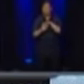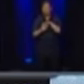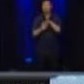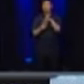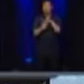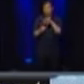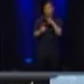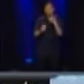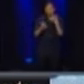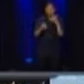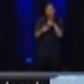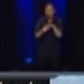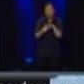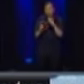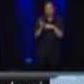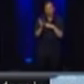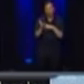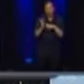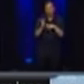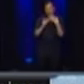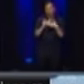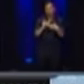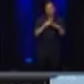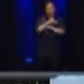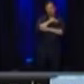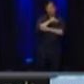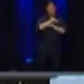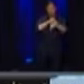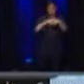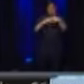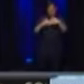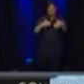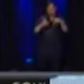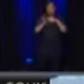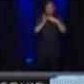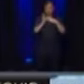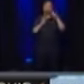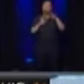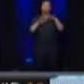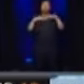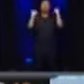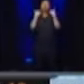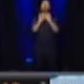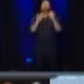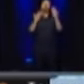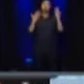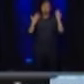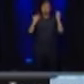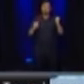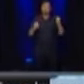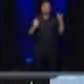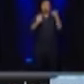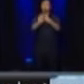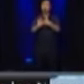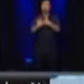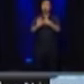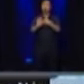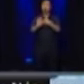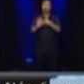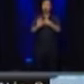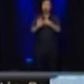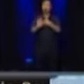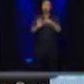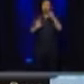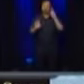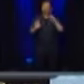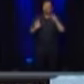s'il y a un tirage, je le répète, ça va être en septembre parce qu'on veut s'assurer que tout le monde aura été éligible. On veut que ça soit quelque chose d'équitable. Alors, c'est pour ça